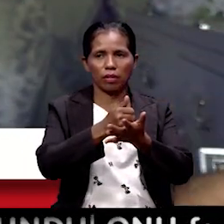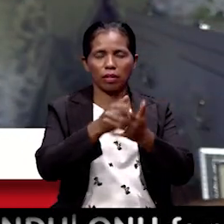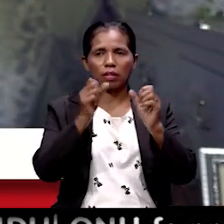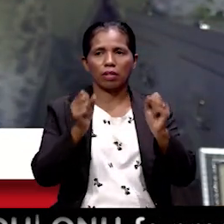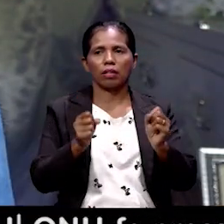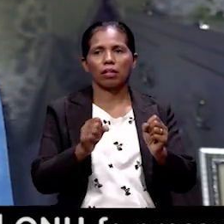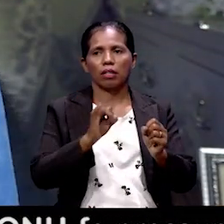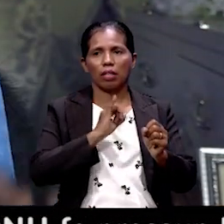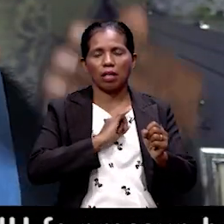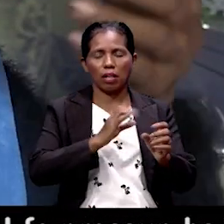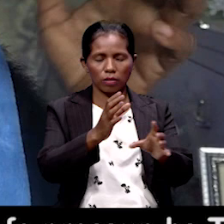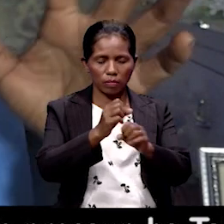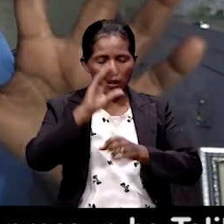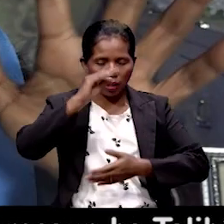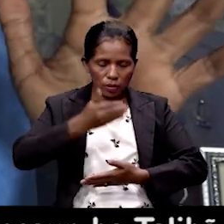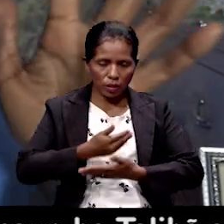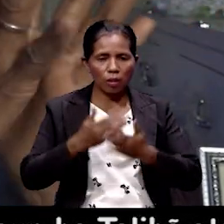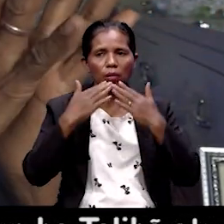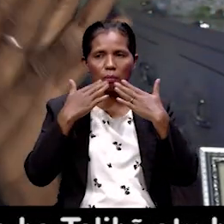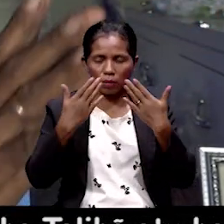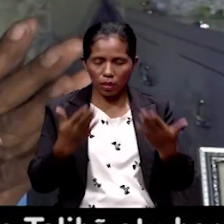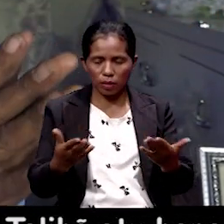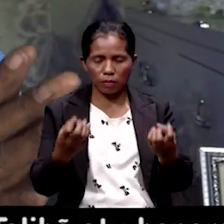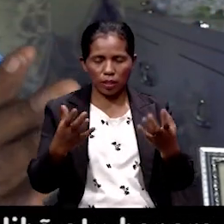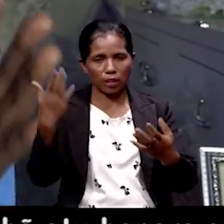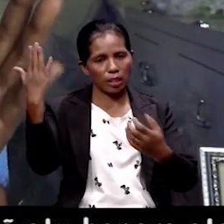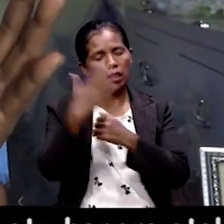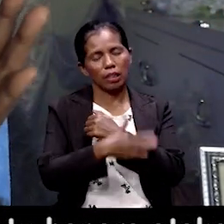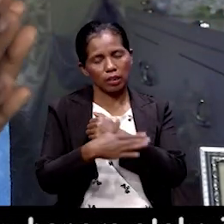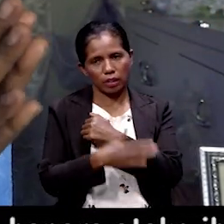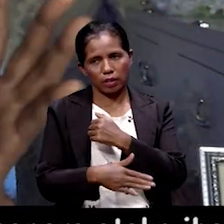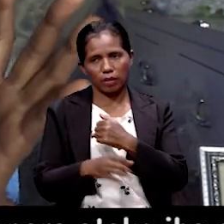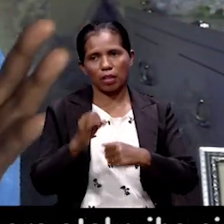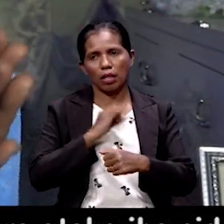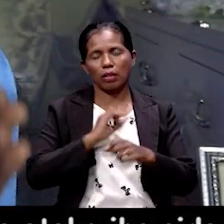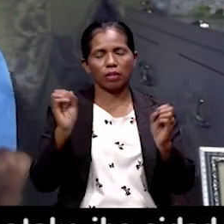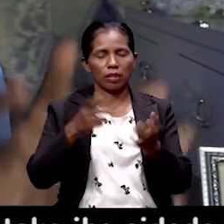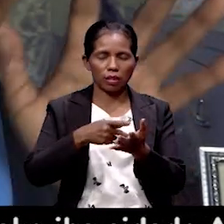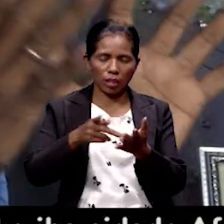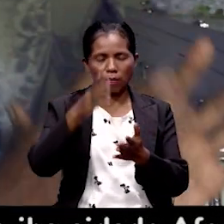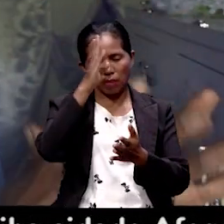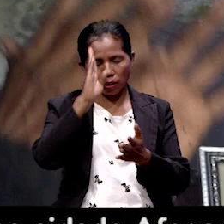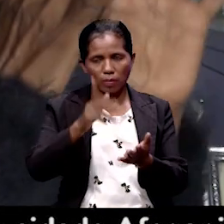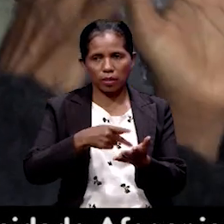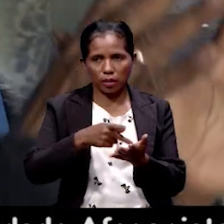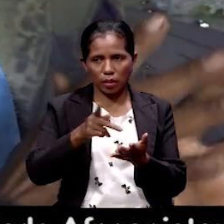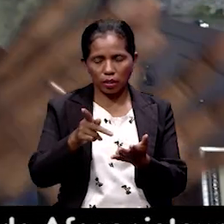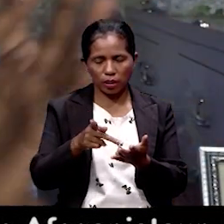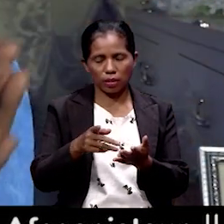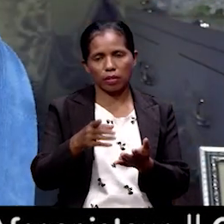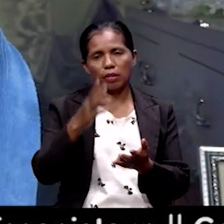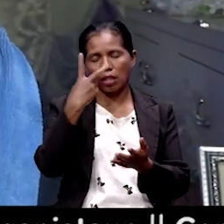yang usimu ini harua, harus ubrigaru barak pasti rahut di hari liu, haula selu nai maromak si selu, ni nai si akumpanya